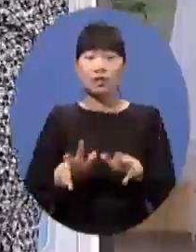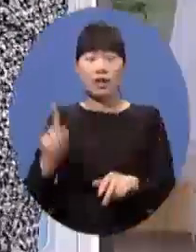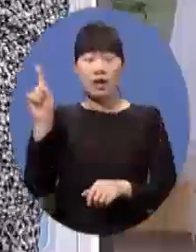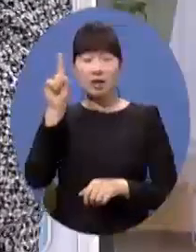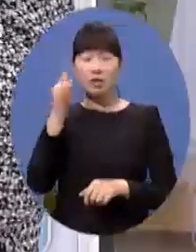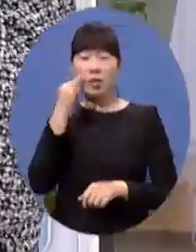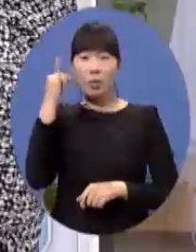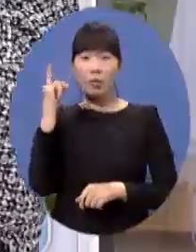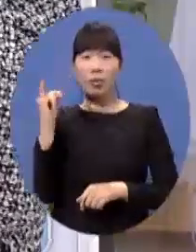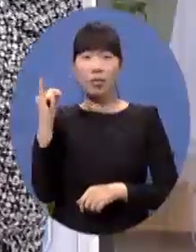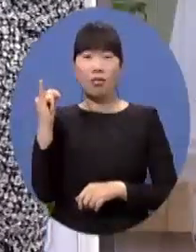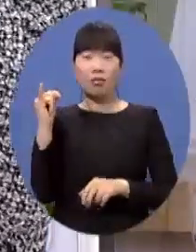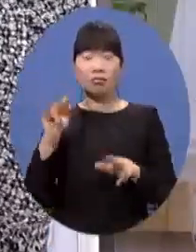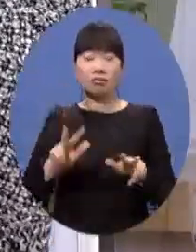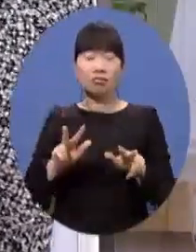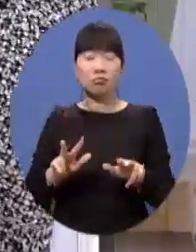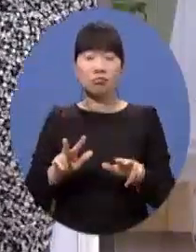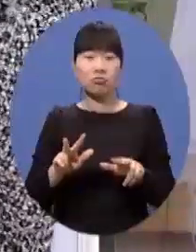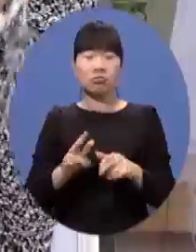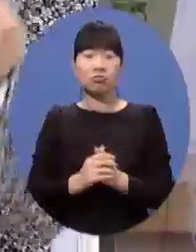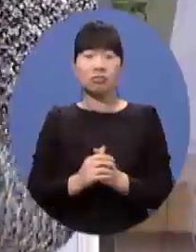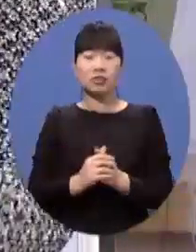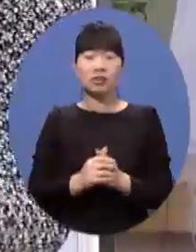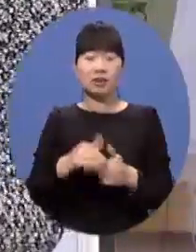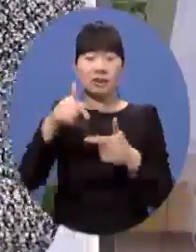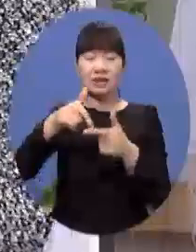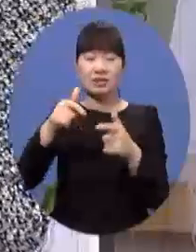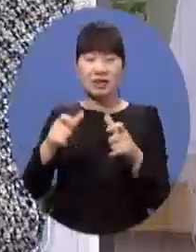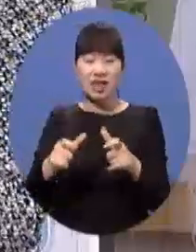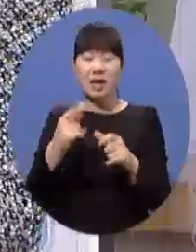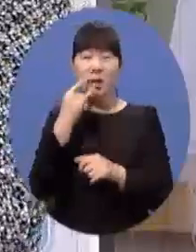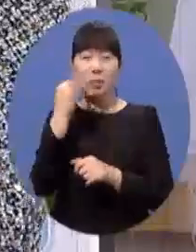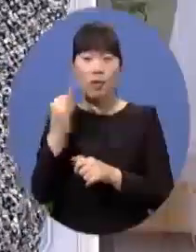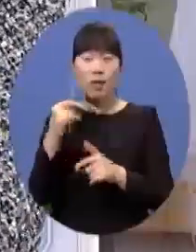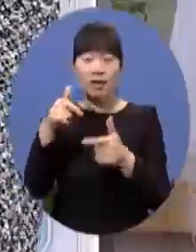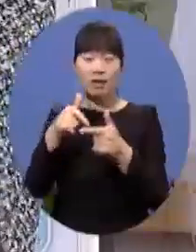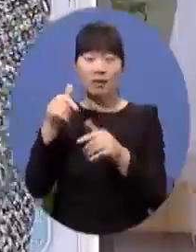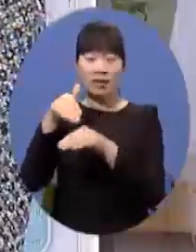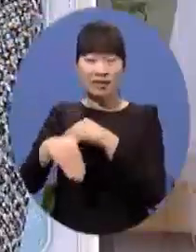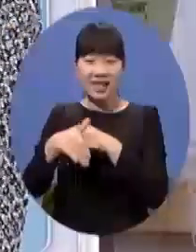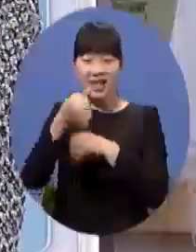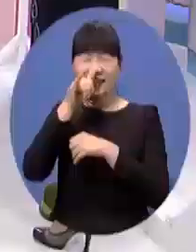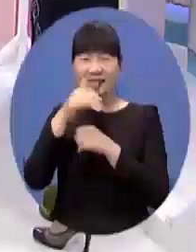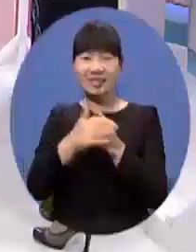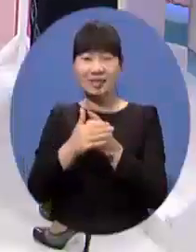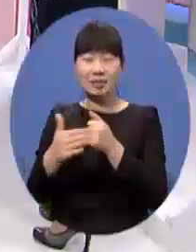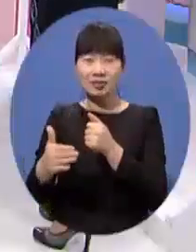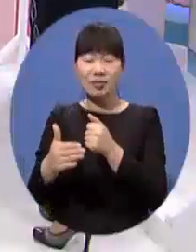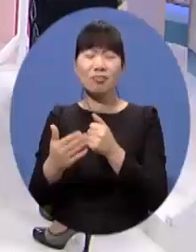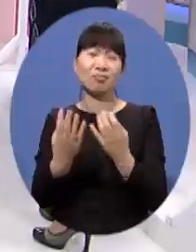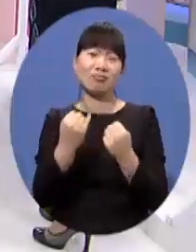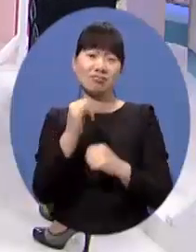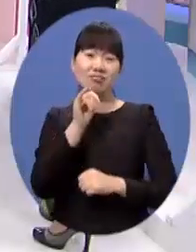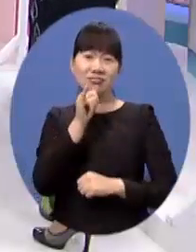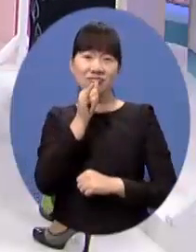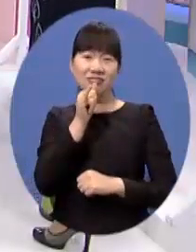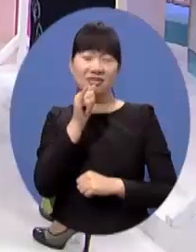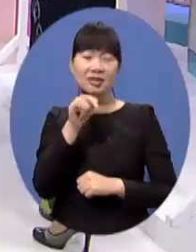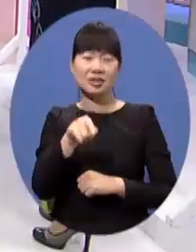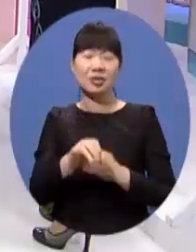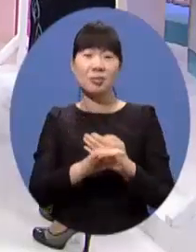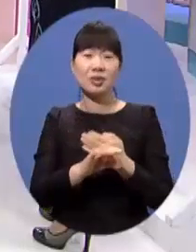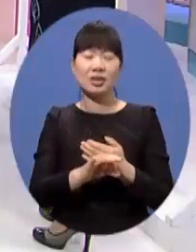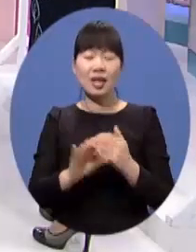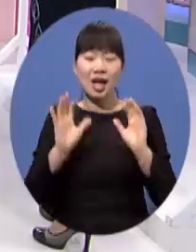그래서 뭐 요즘 뭐 일명 뭐 강남 엄마, 뭐 강남 스타일 뭐 이래가지고 이런 거 많잖아요. 근데 그렇게